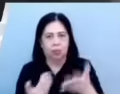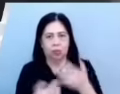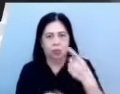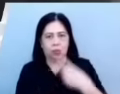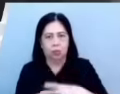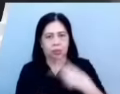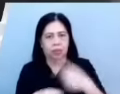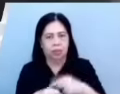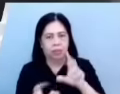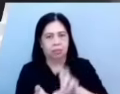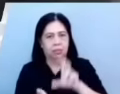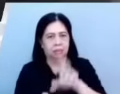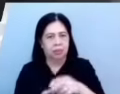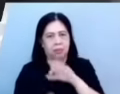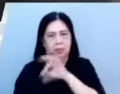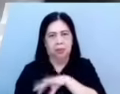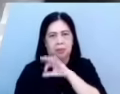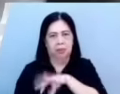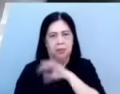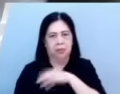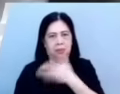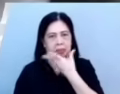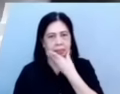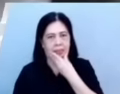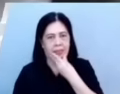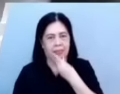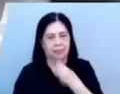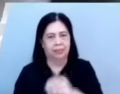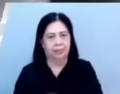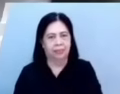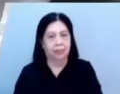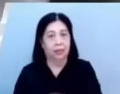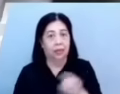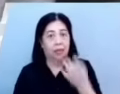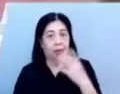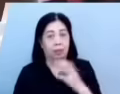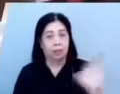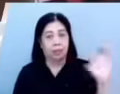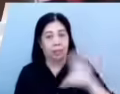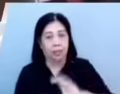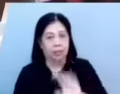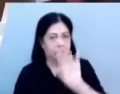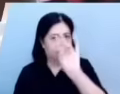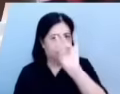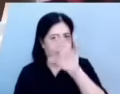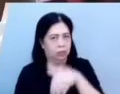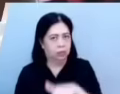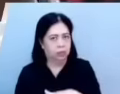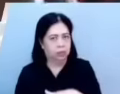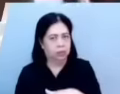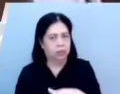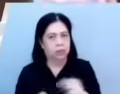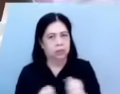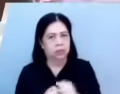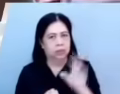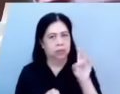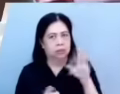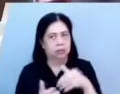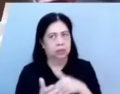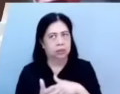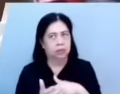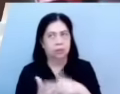ang kinikita niya. Sa puhunan namin na 7,000, lumalabas yung 7,000 namin ng